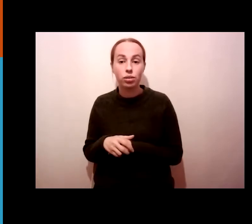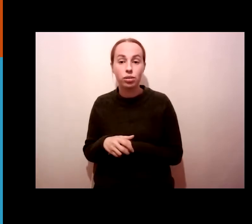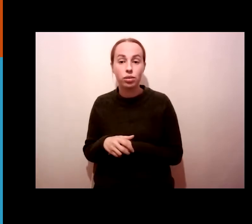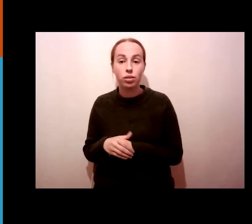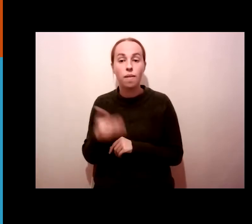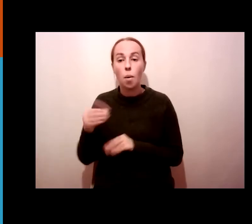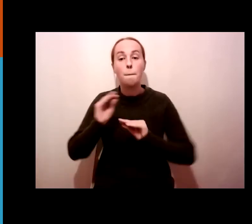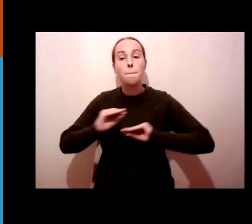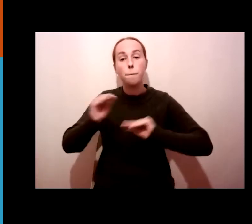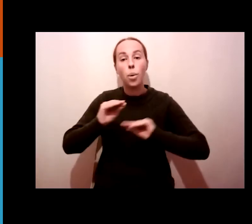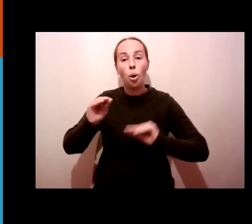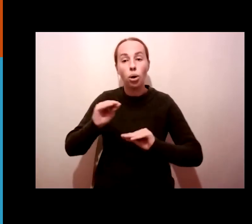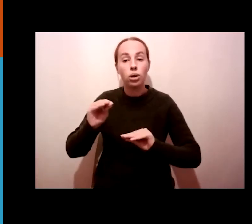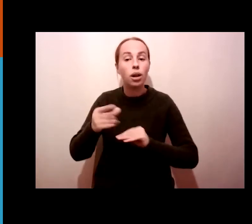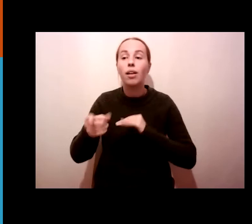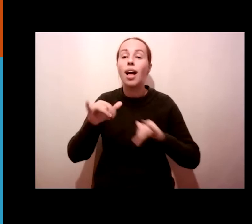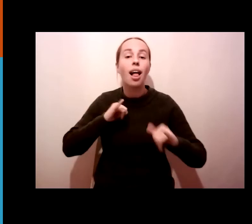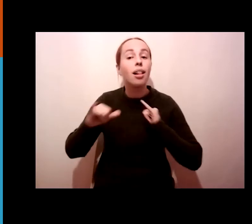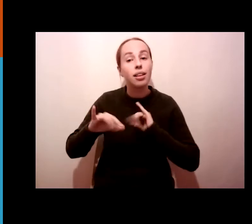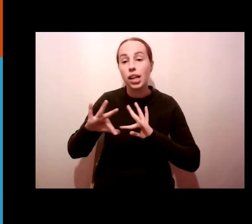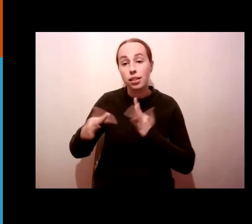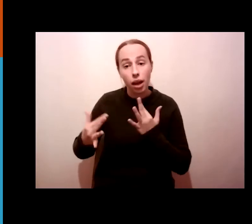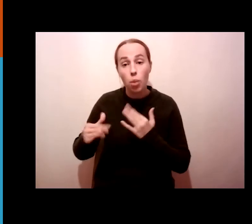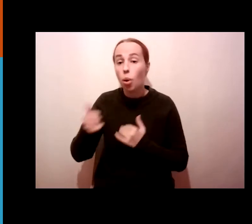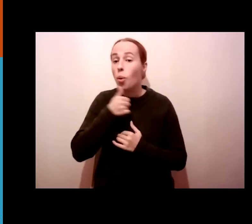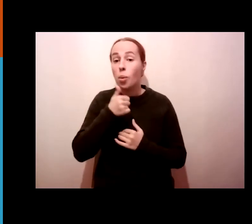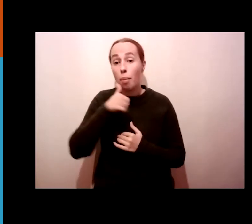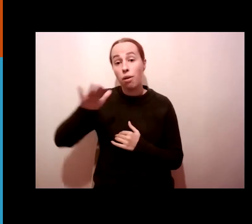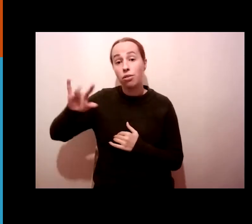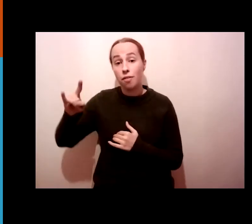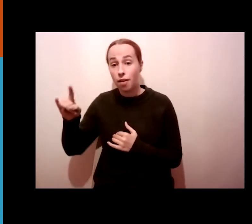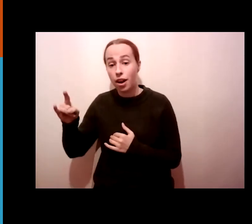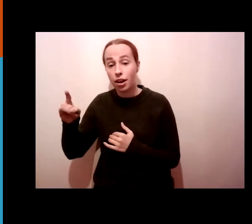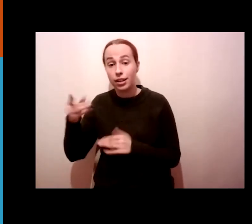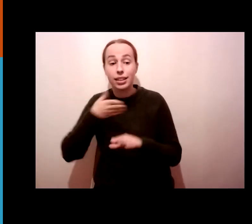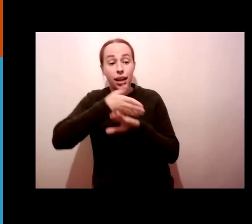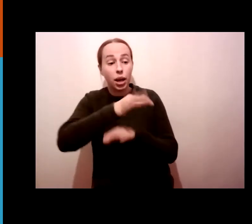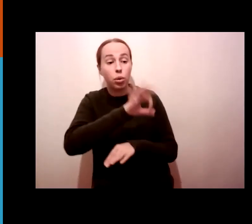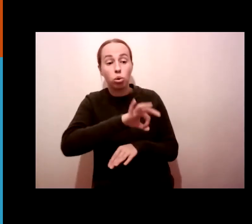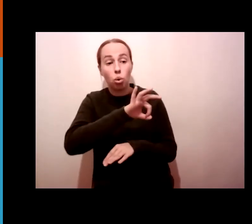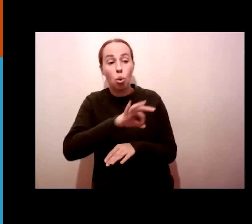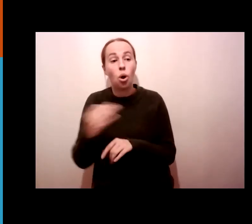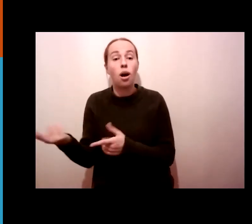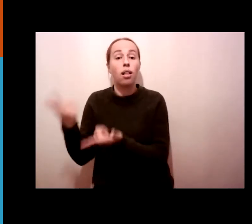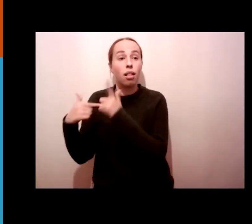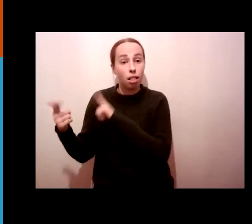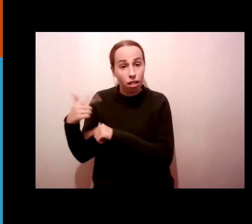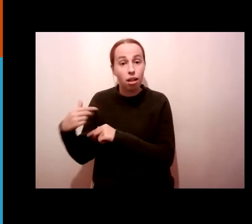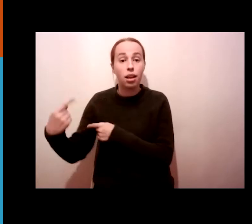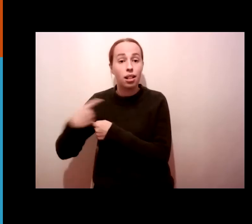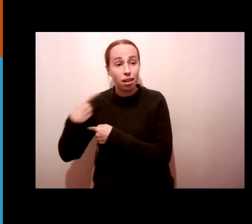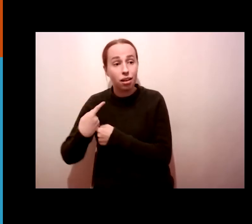reakcija mokytojų ir mokyklos darbuotojų, jeigu moksleivis kreipiasi dėl tokio pobūdžio